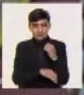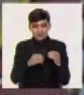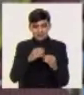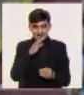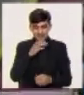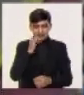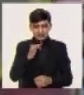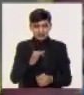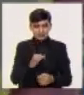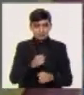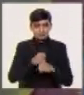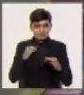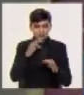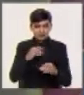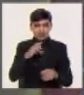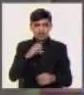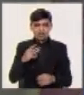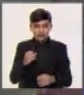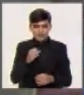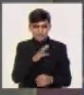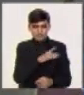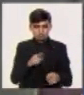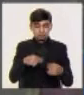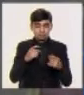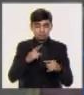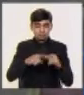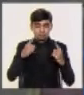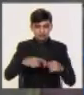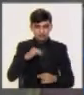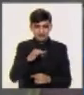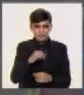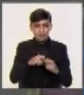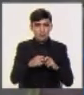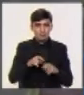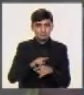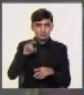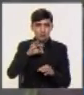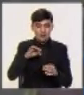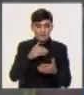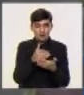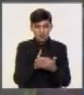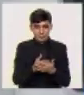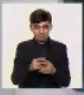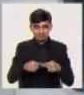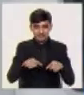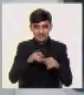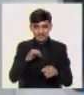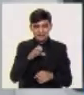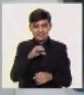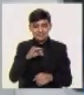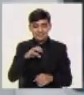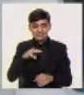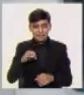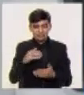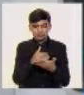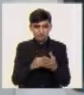и подорвало лидерство США в области авиастроения. Основной проблемой лайнера оказалось программное обеспечение, в частности, система